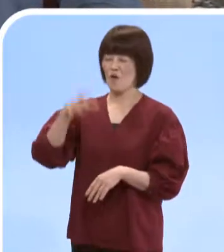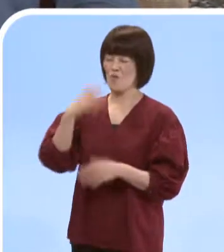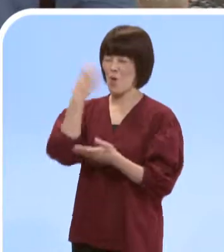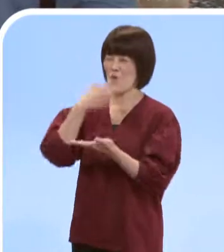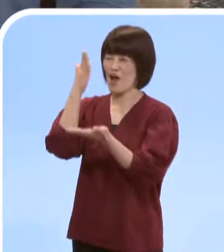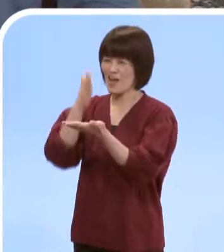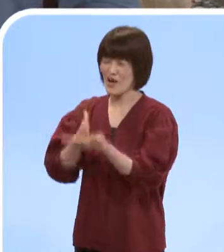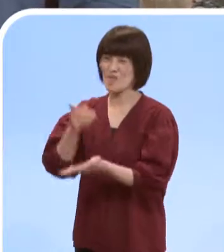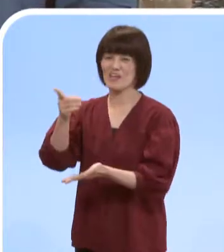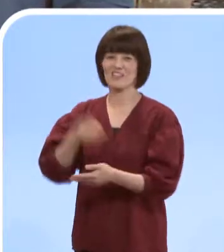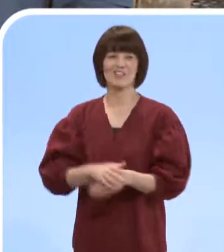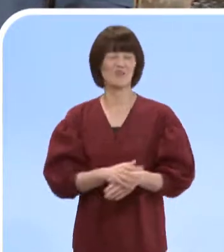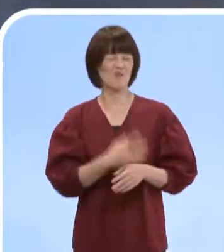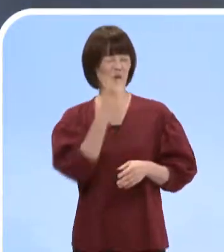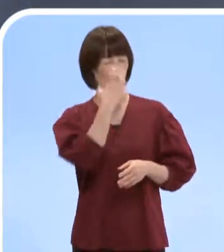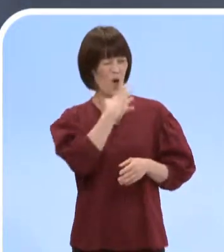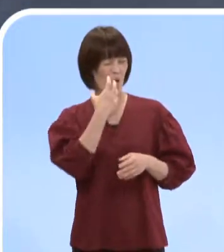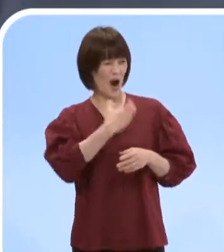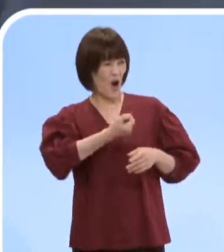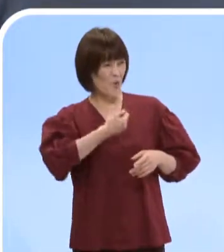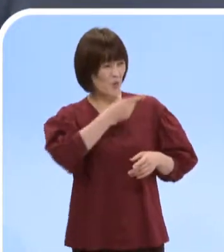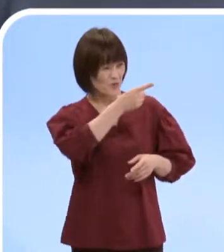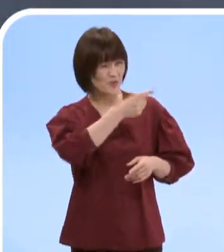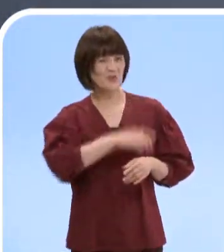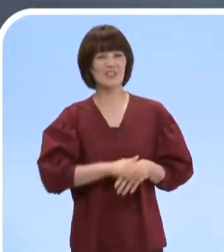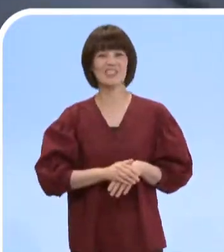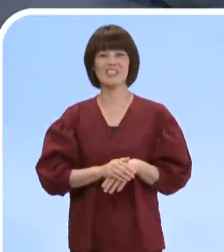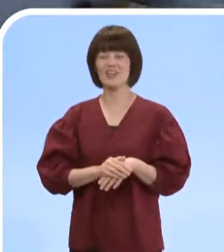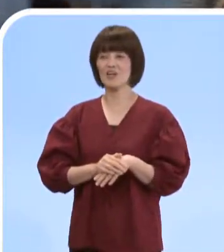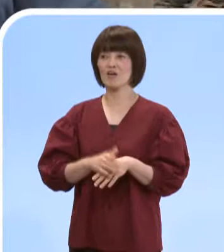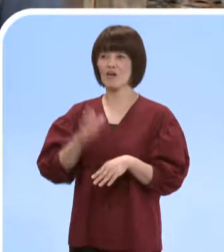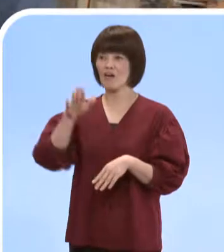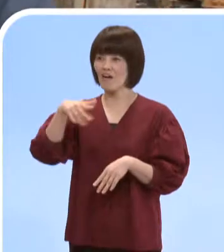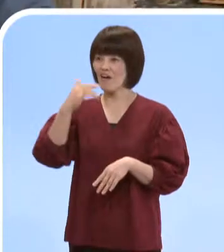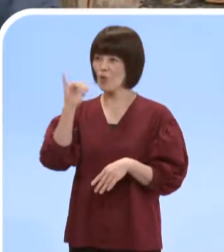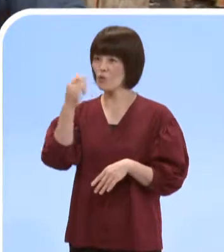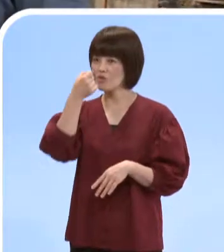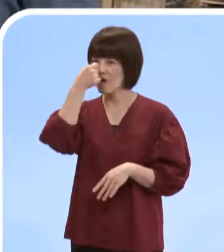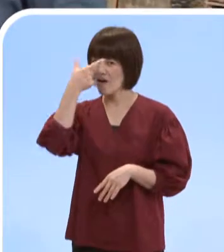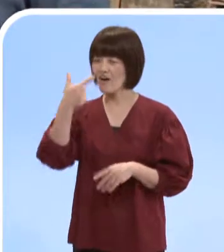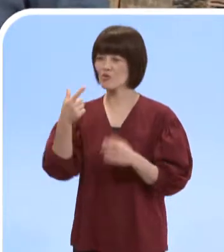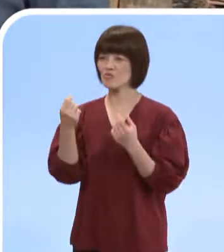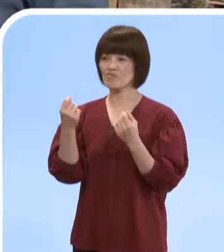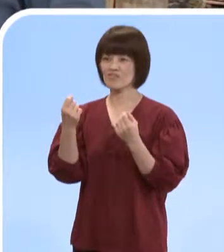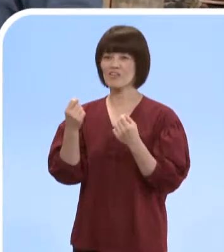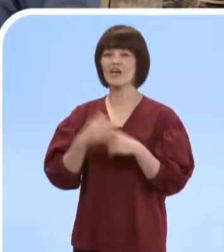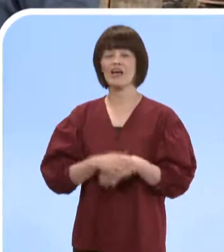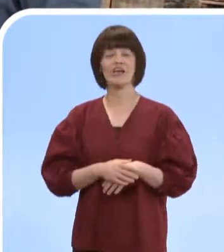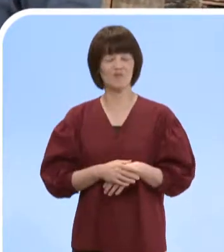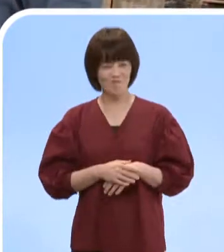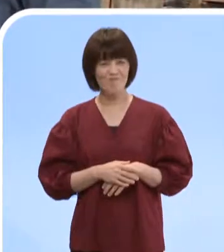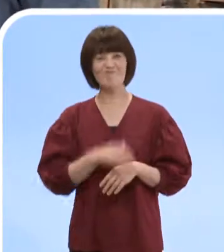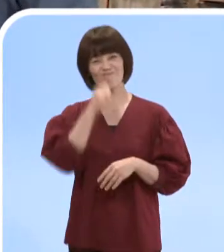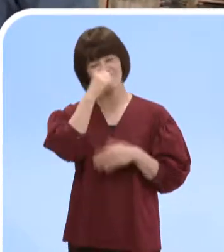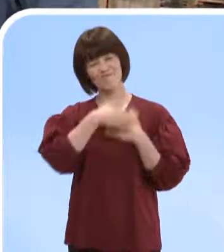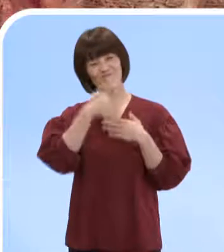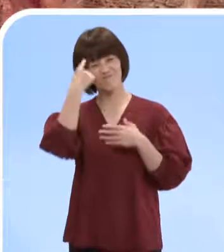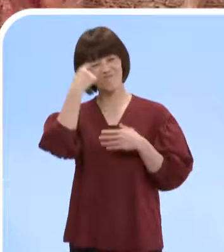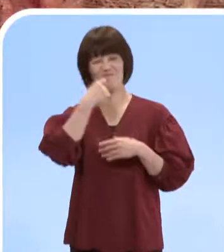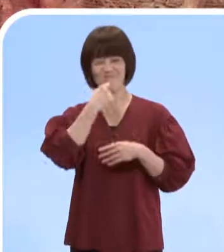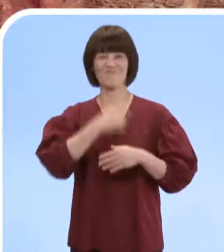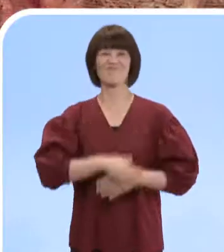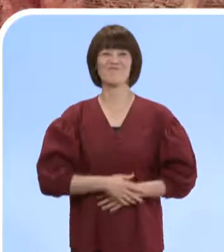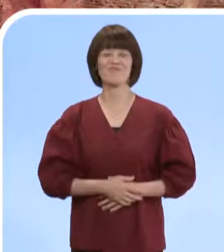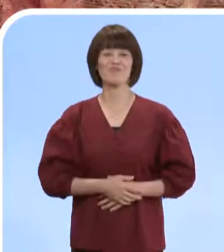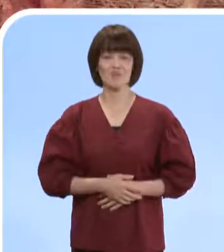, 笑わないで。 いや、もう笑いますよ、そんな。何よりも明るいですね。 それはトレーかな。 そうですね、はい、 ど